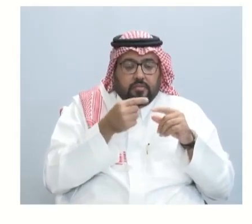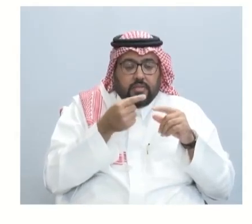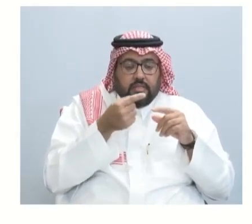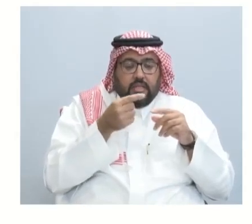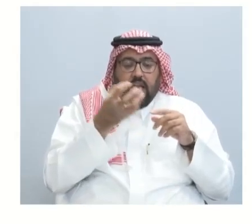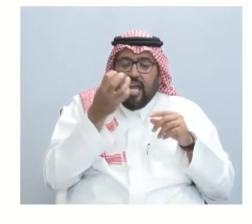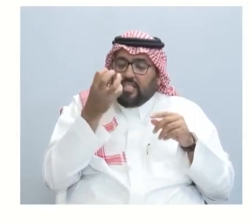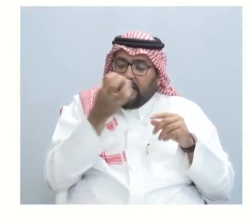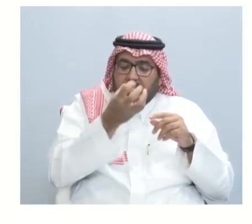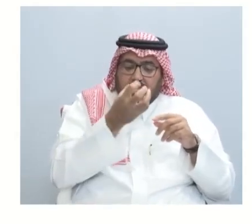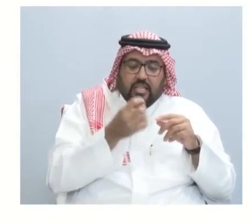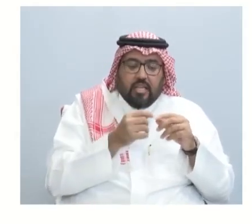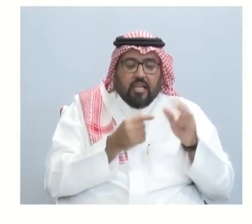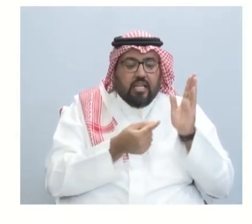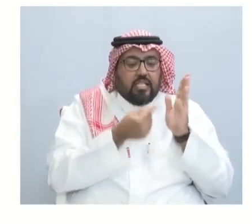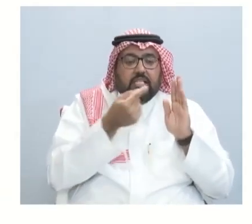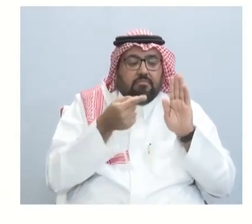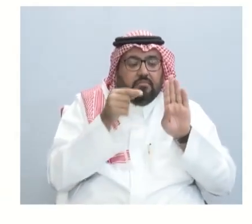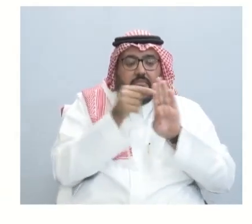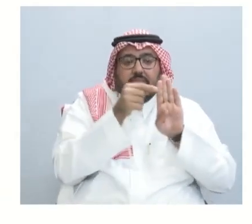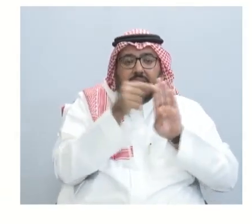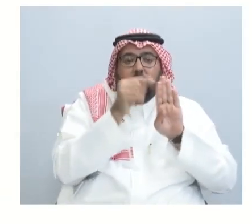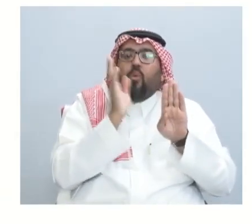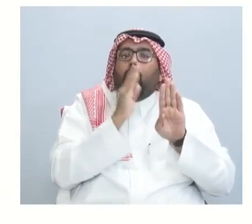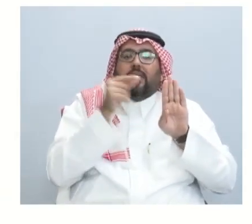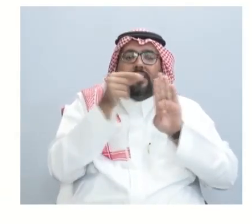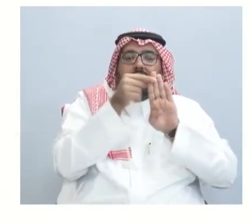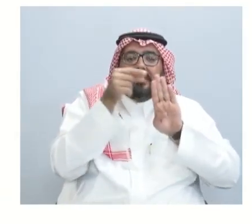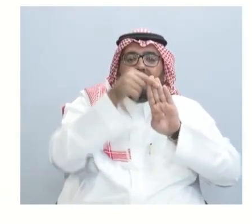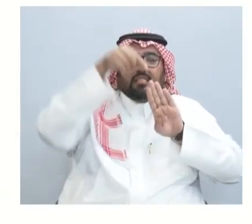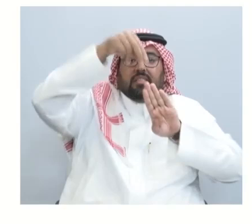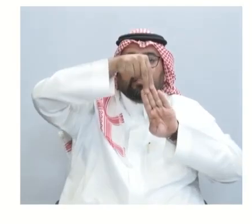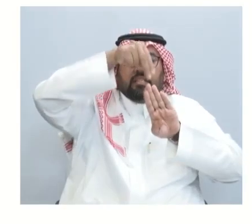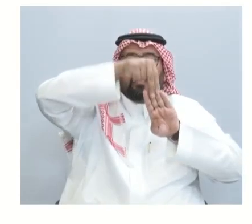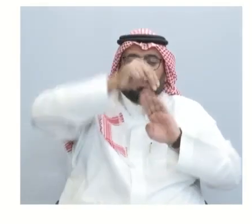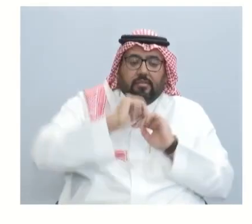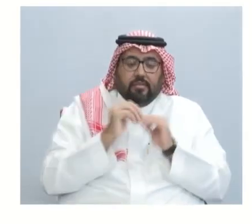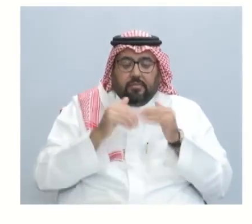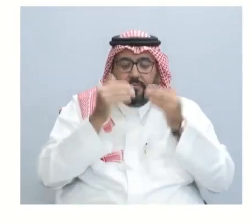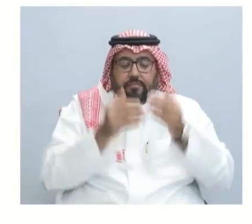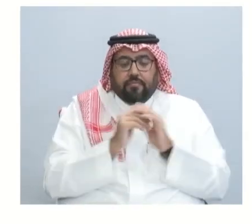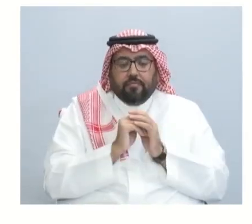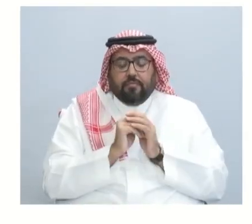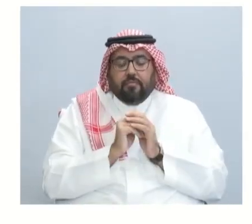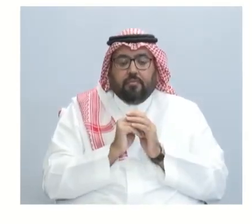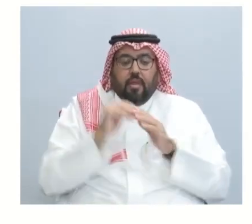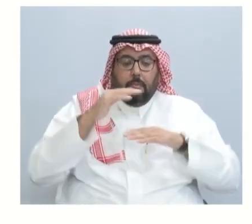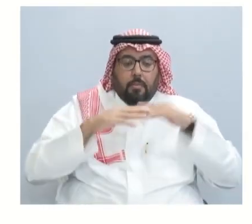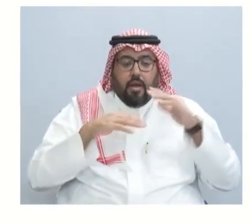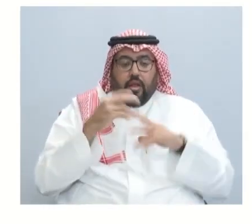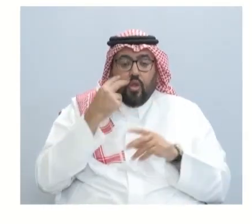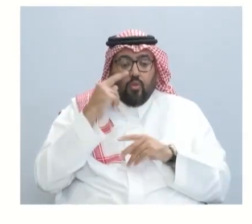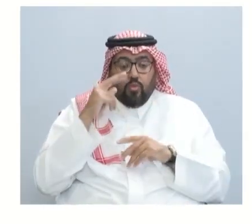حصى ومشابك من الورق في الخطوه التاليه اريد منك ان تمتلك مهاره